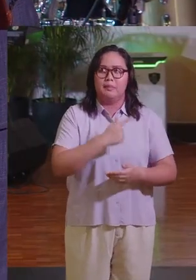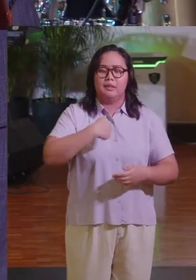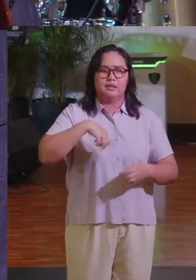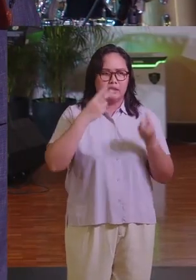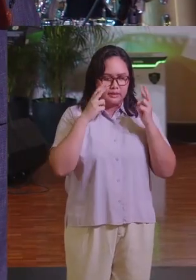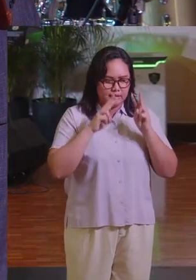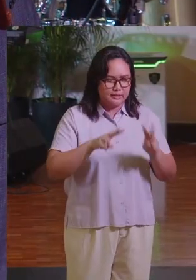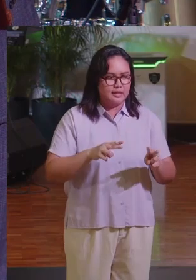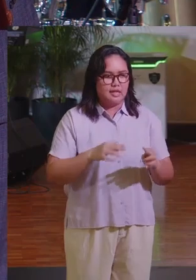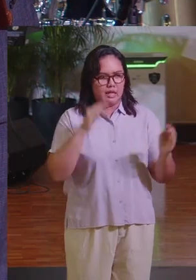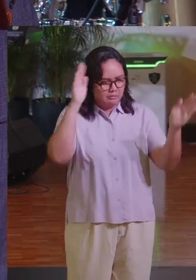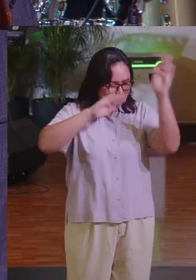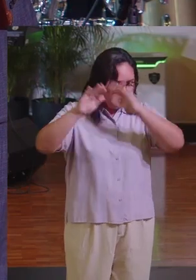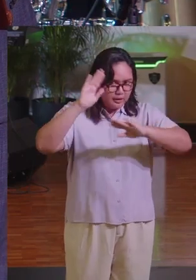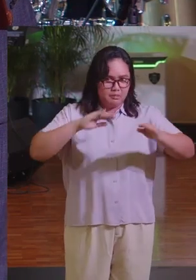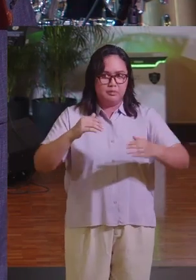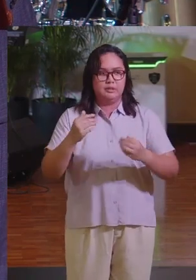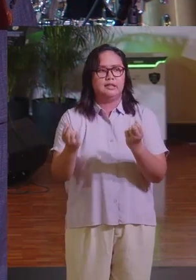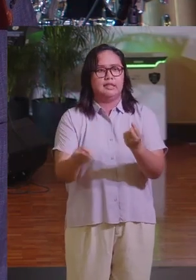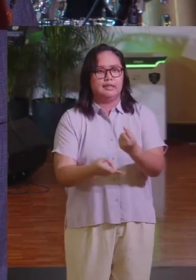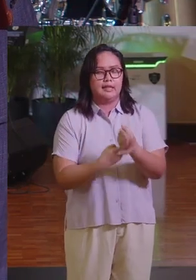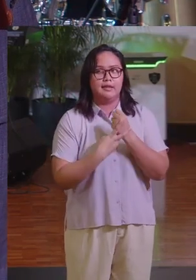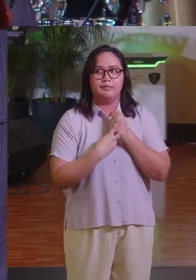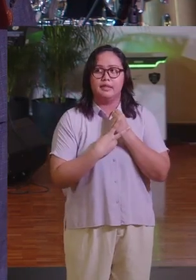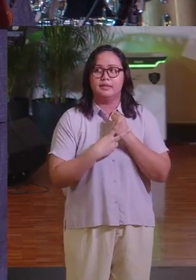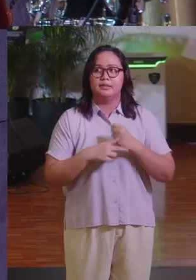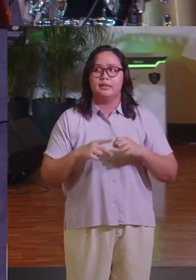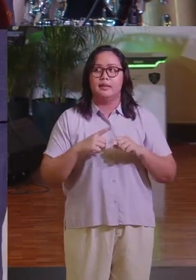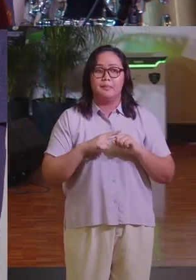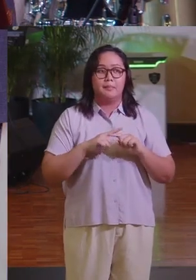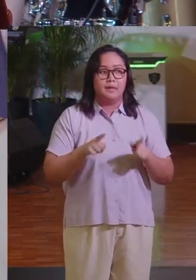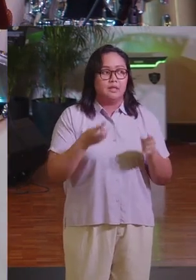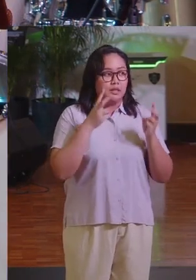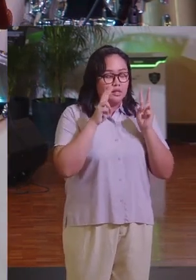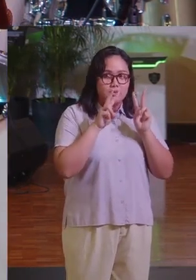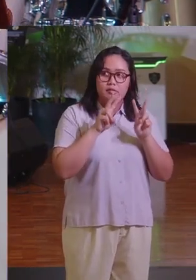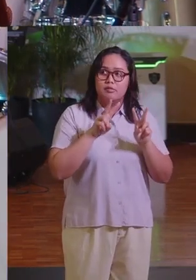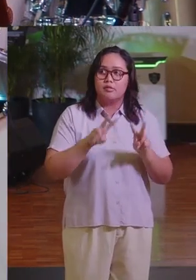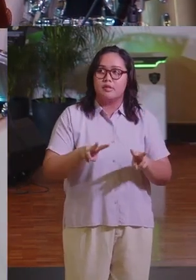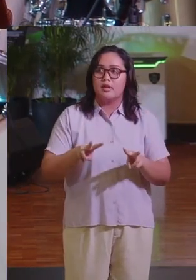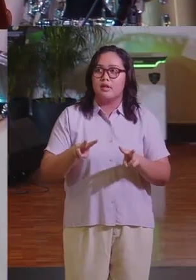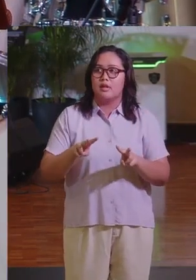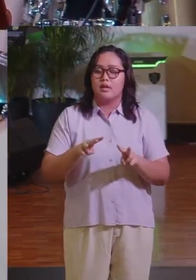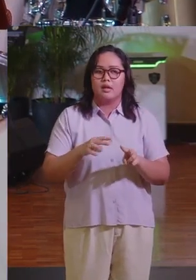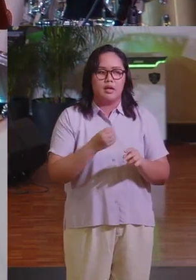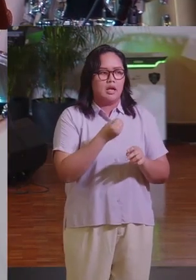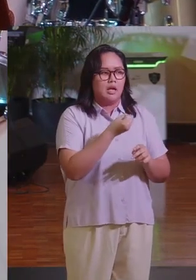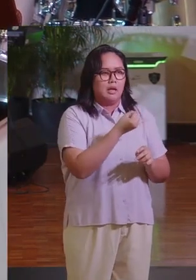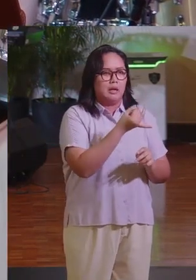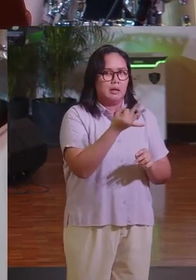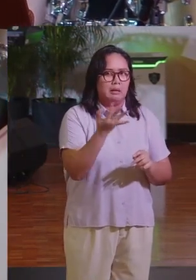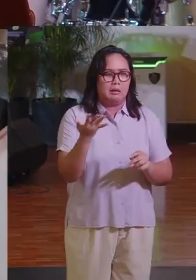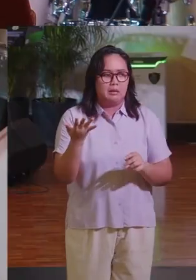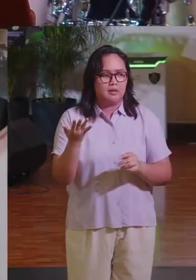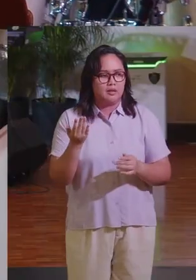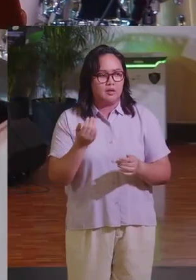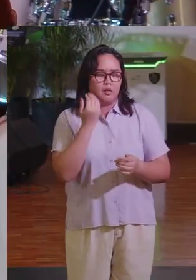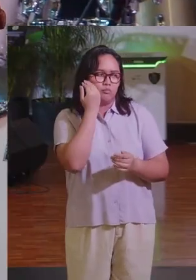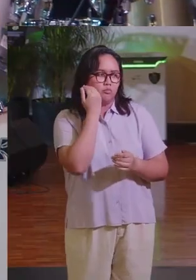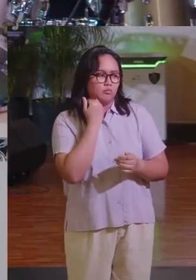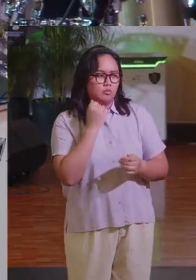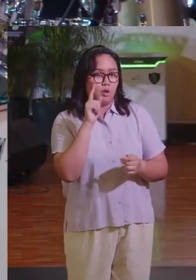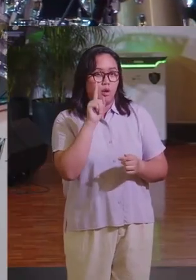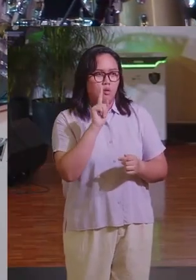ay iligtas. Subalit, may nakita po siyang, binilang niya, parang kulang sa manifesto. Meron pong isa